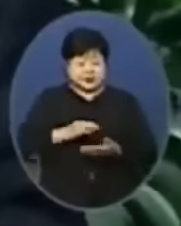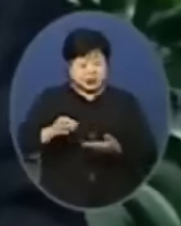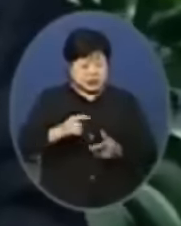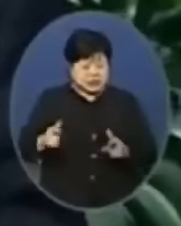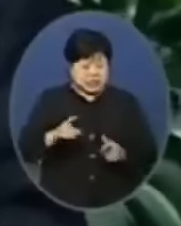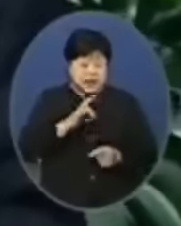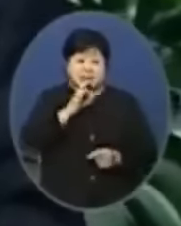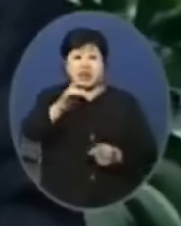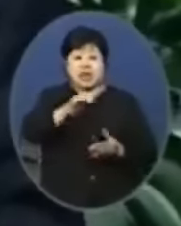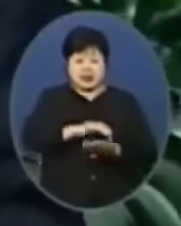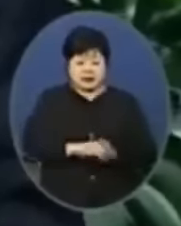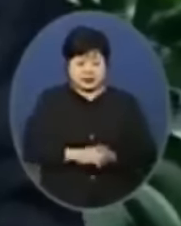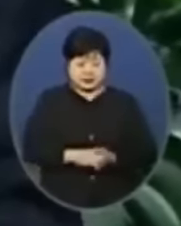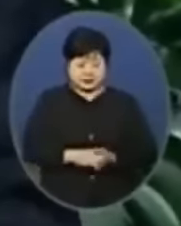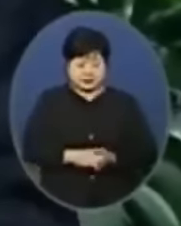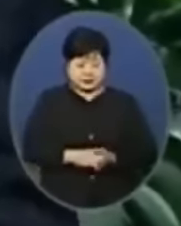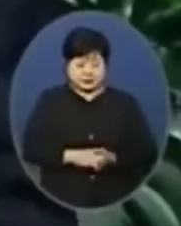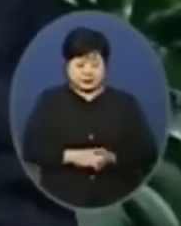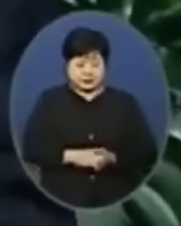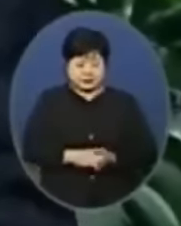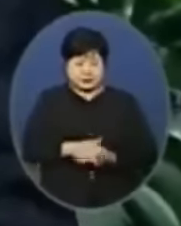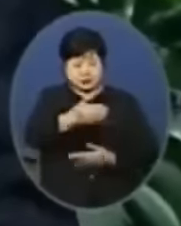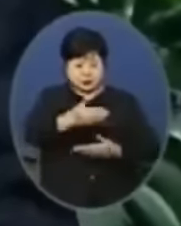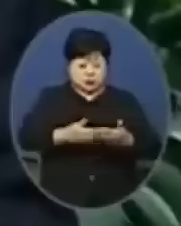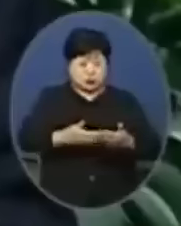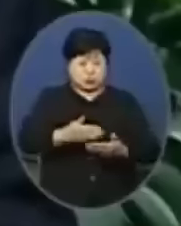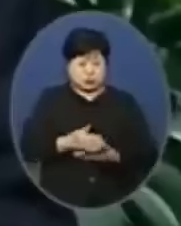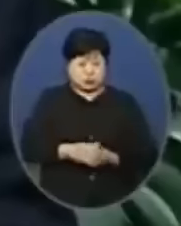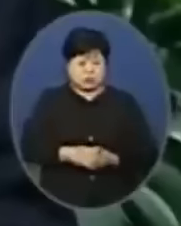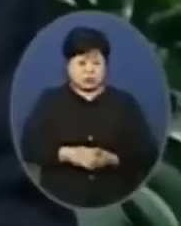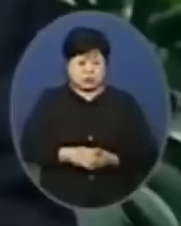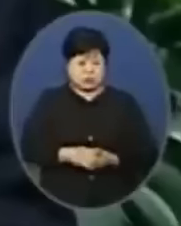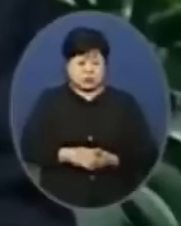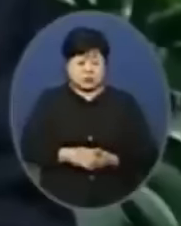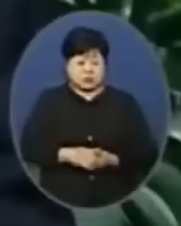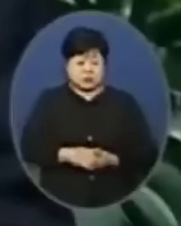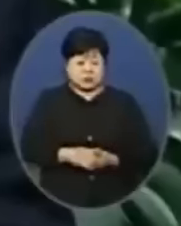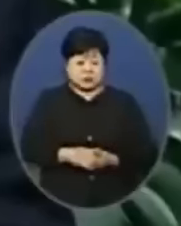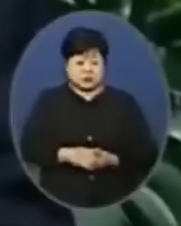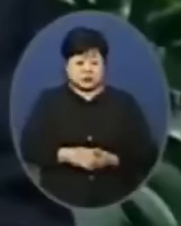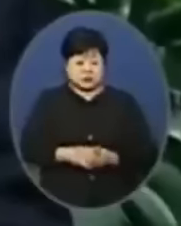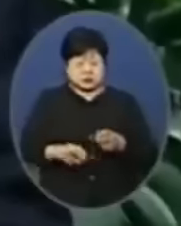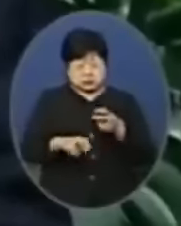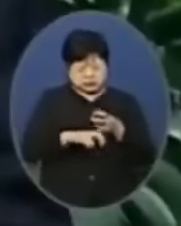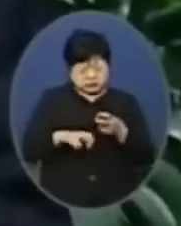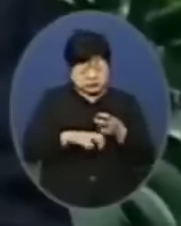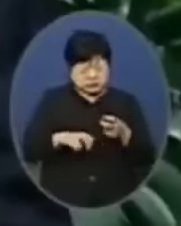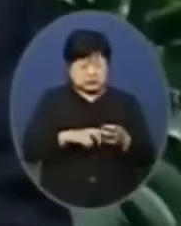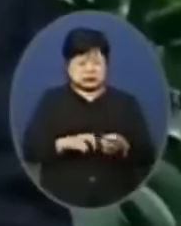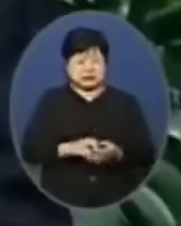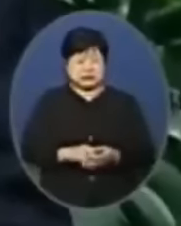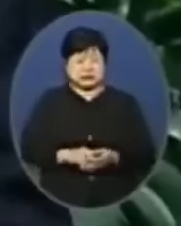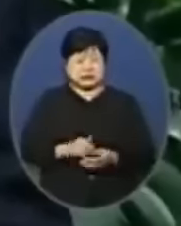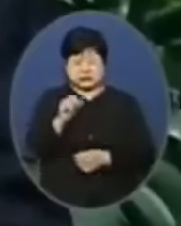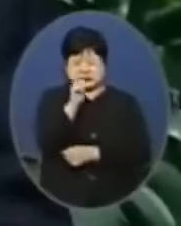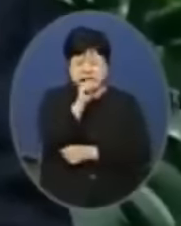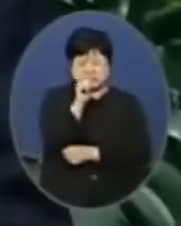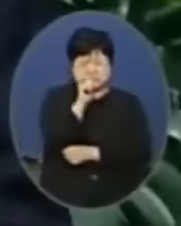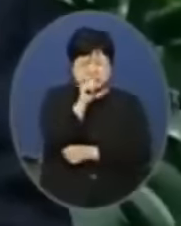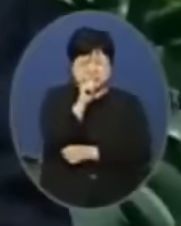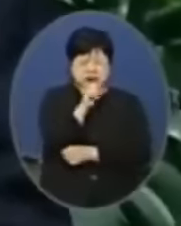하면 안 돼요. 교통 질서가 막 어그러져서 운전기사들이 차를 마음대로